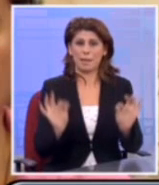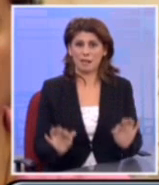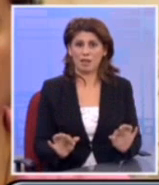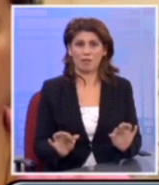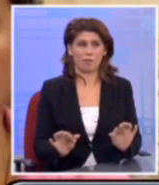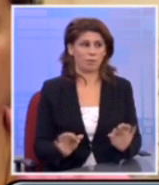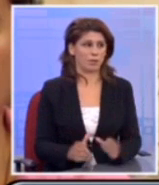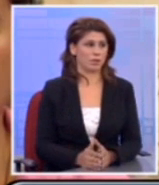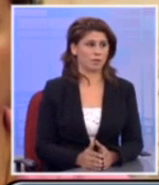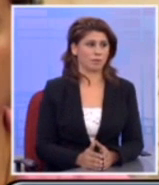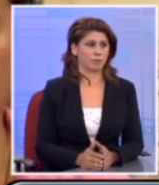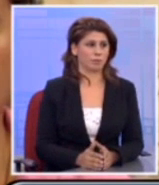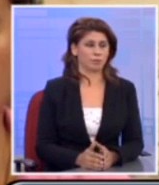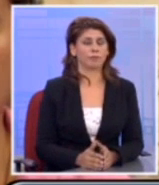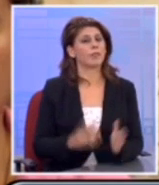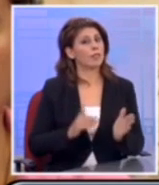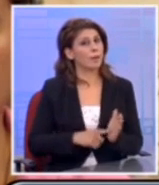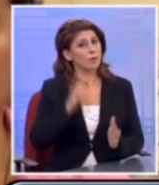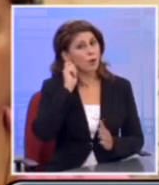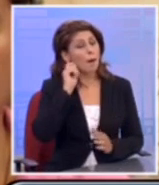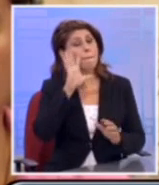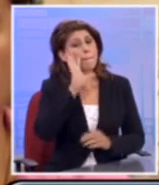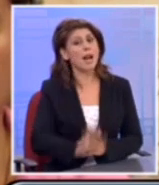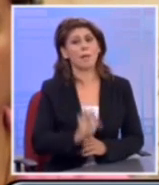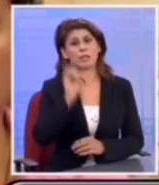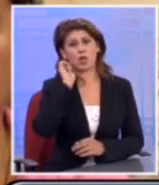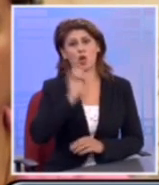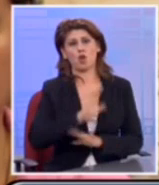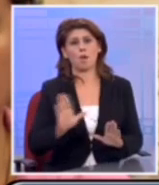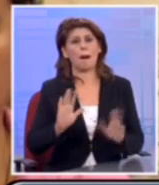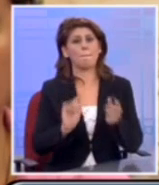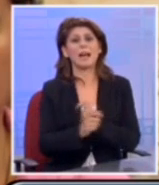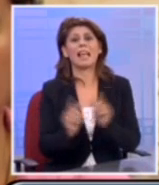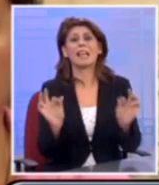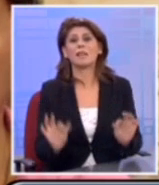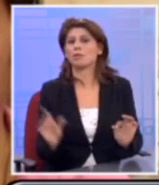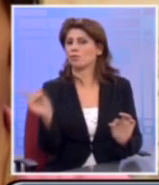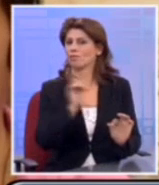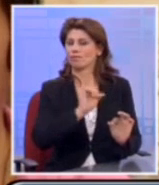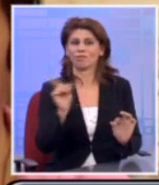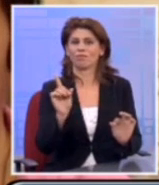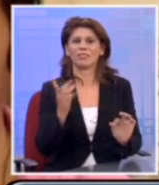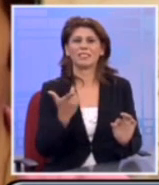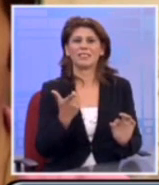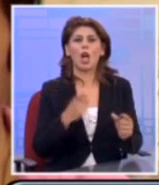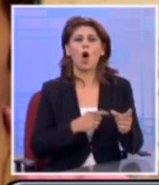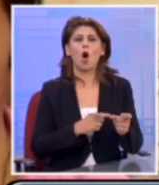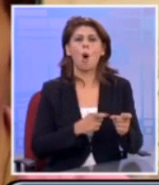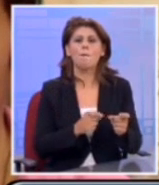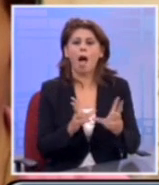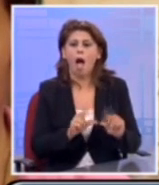Μεταρρυθμίσεις που θα έπρεπε να ονομάζονται με το πραγματικό τους όνομα, δηλαδή όπλα μαζικής